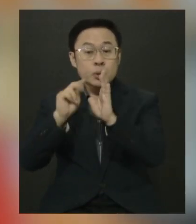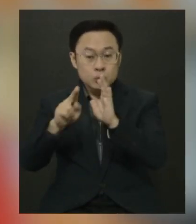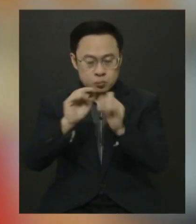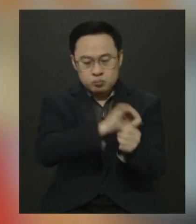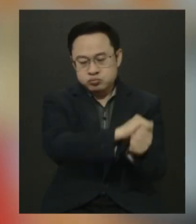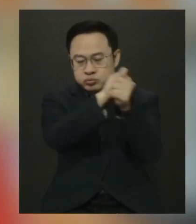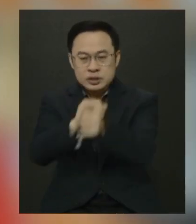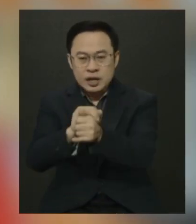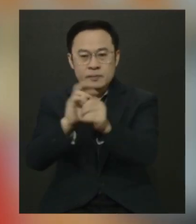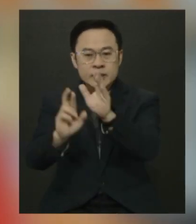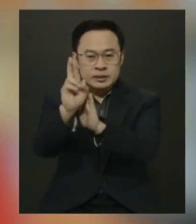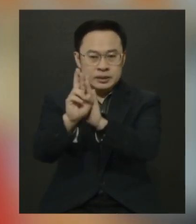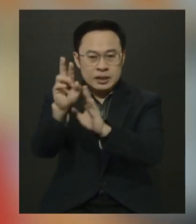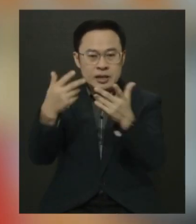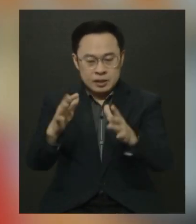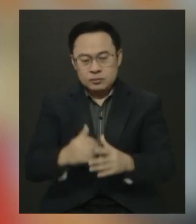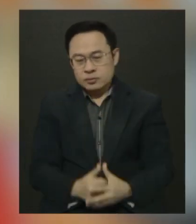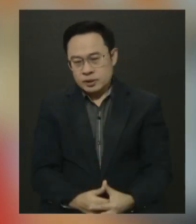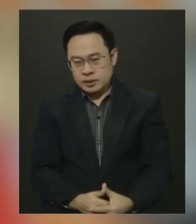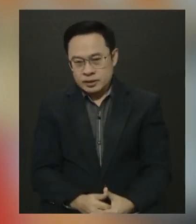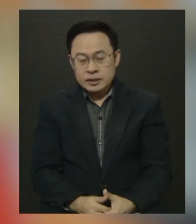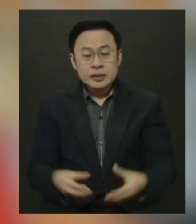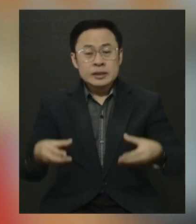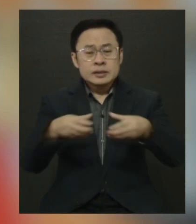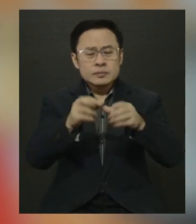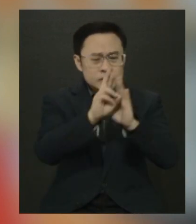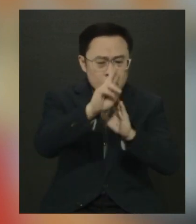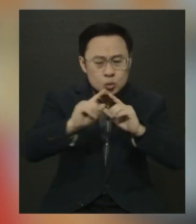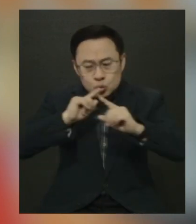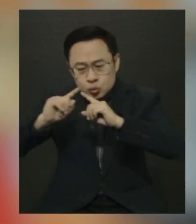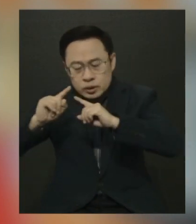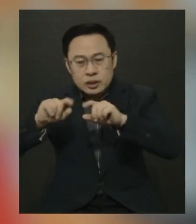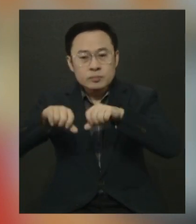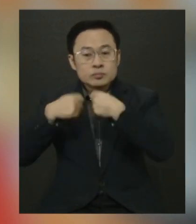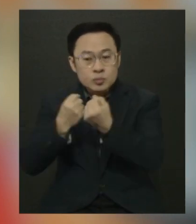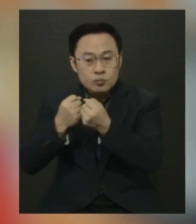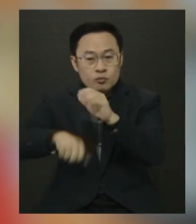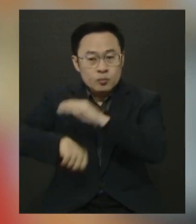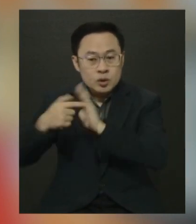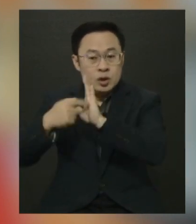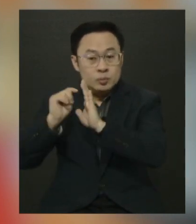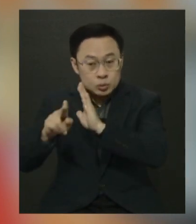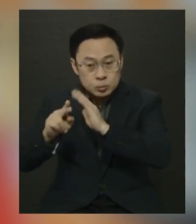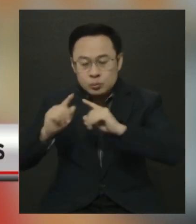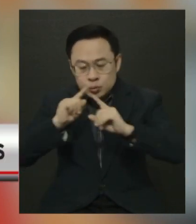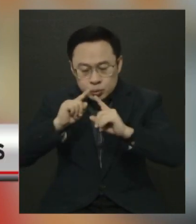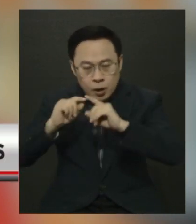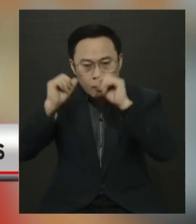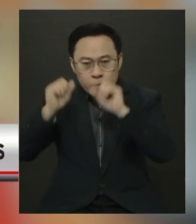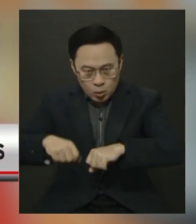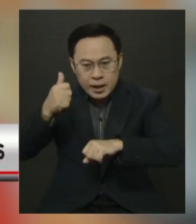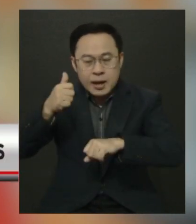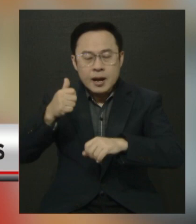สโมสรสิงห์เชียงรายยูไนเต็ดค่ะก็มีการบรรลุข้อตกลงเซ็นสัญญาคว้าตัวแฮร์ริสจูดค่ะกองกลางทีมชาติสิงคโป